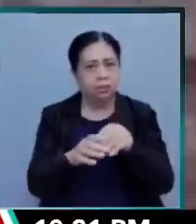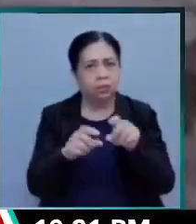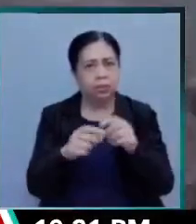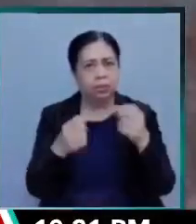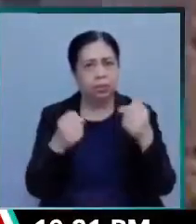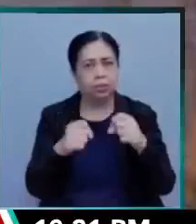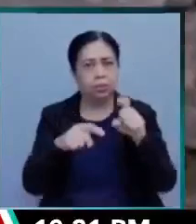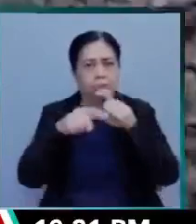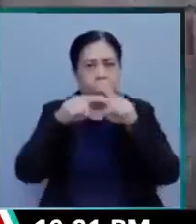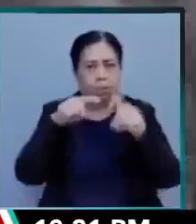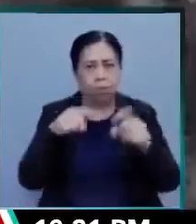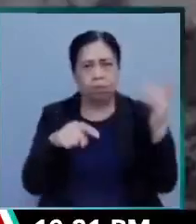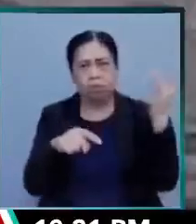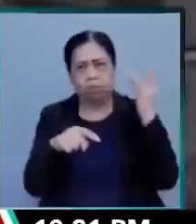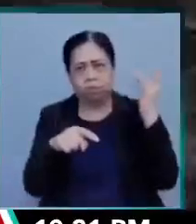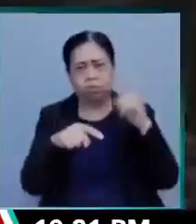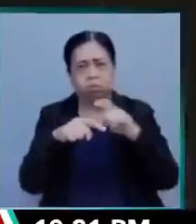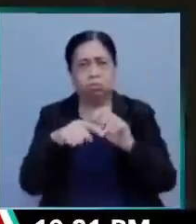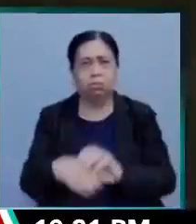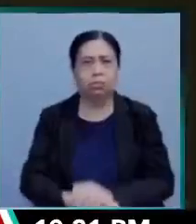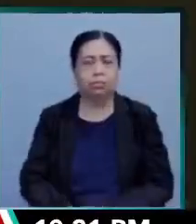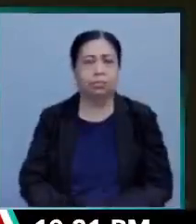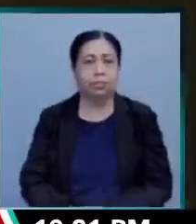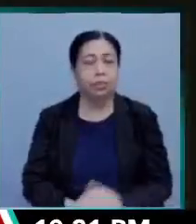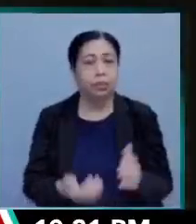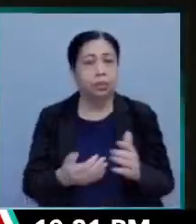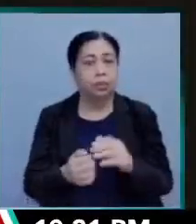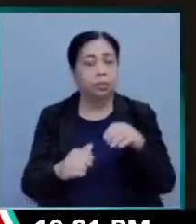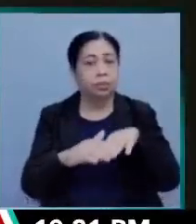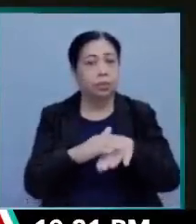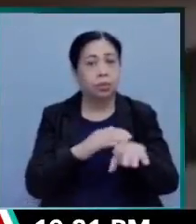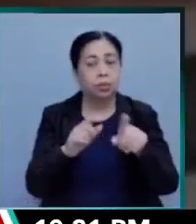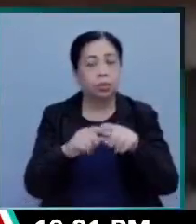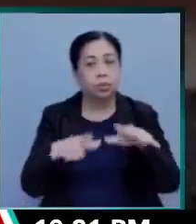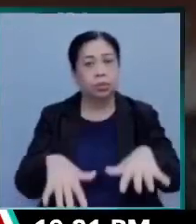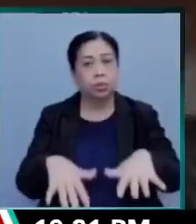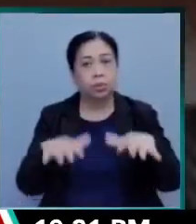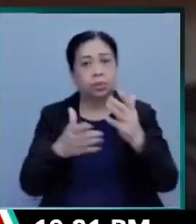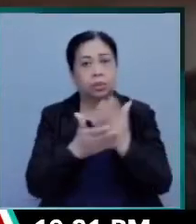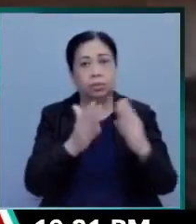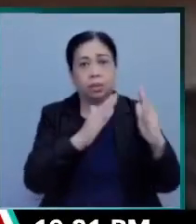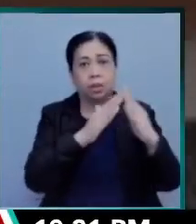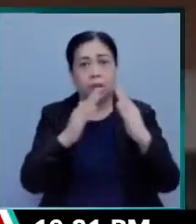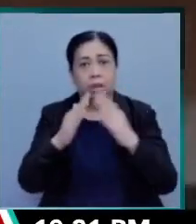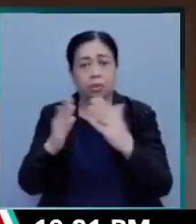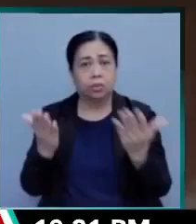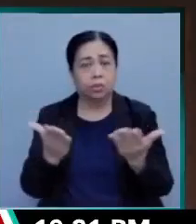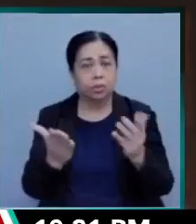kilat at kulog. Halos pasukin na rin ng baha ang ilang bahay sa Tandang Sora.